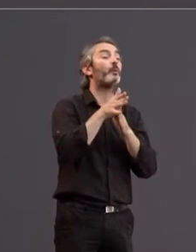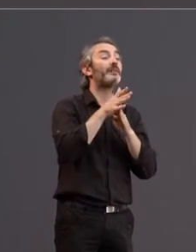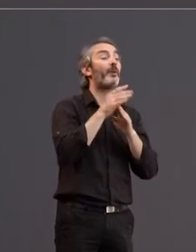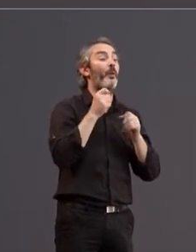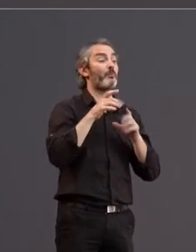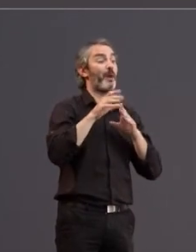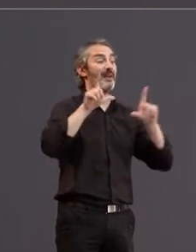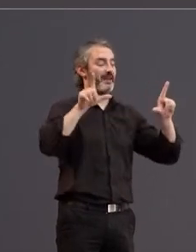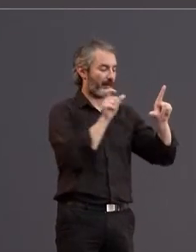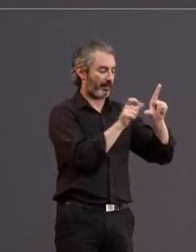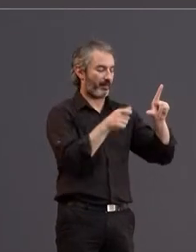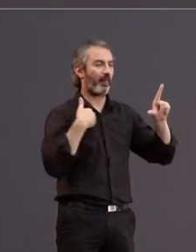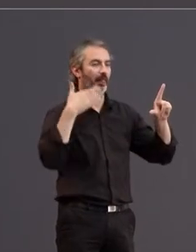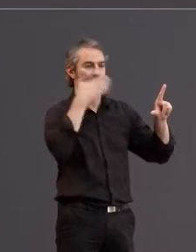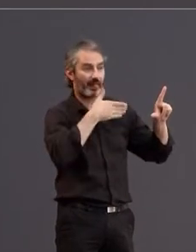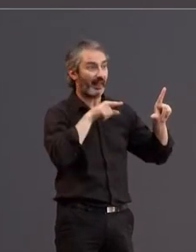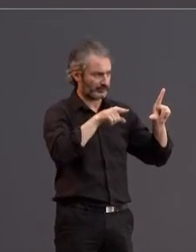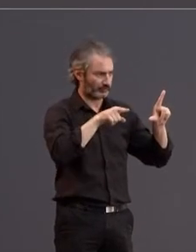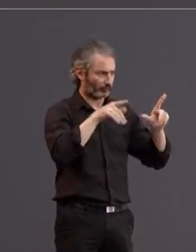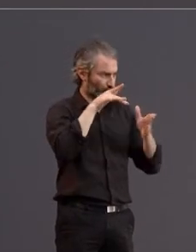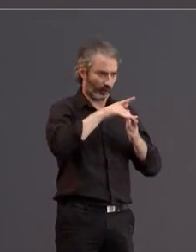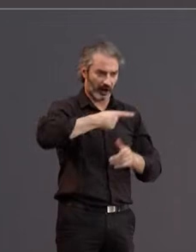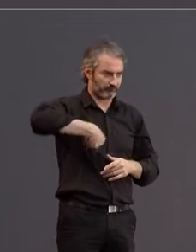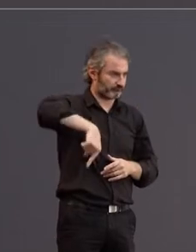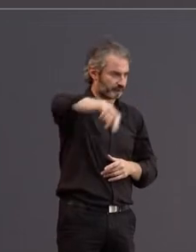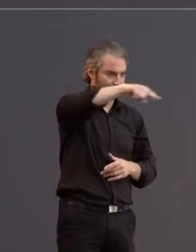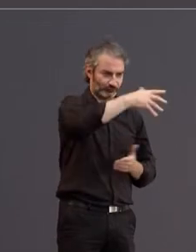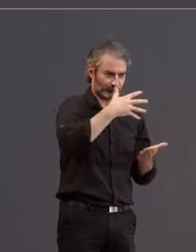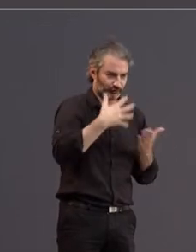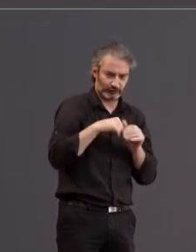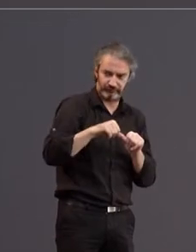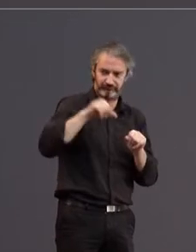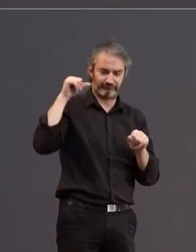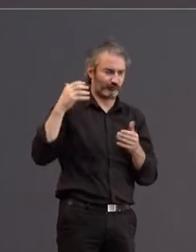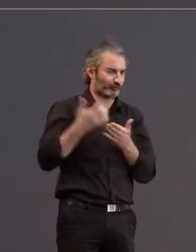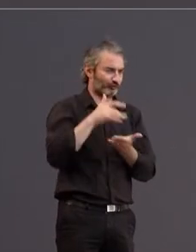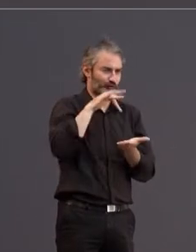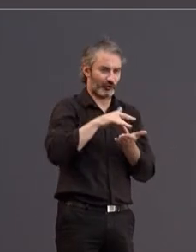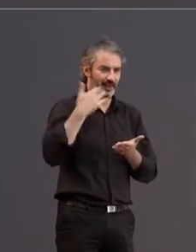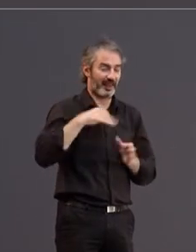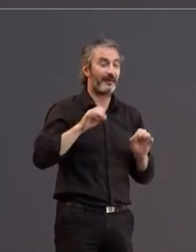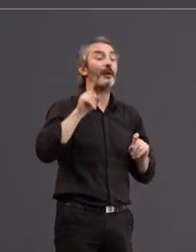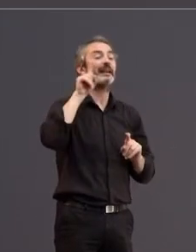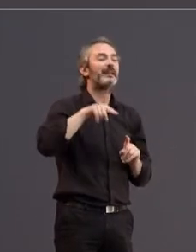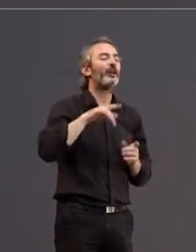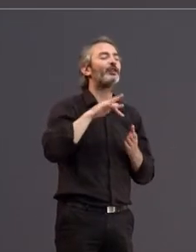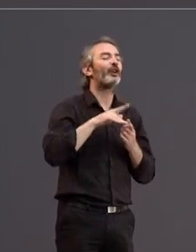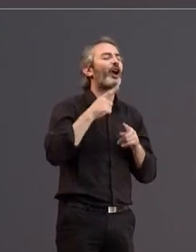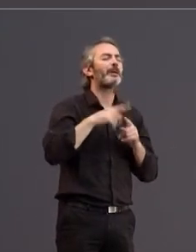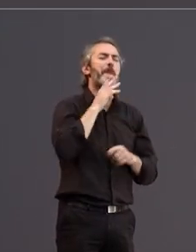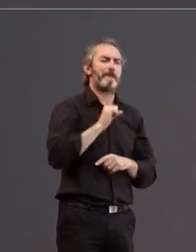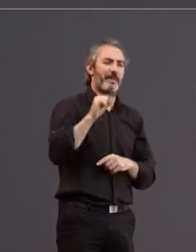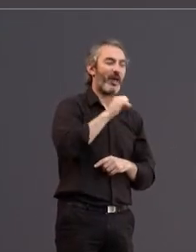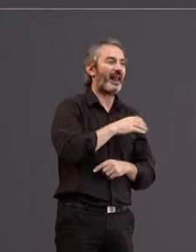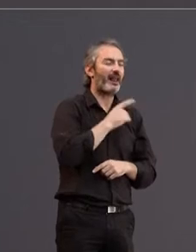l'Excel. Tot això passa, eh? I ens passa a tots, els que portem menys, els que portem més anys. Però també us passaran coses meravelloses. A